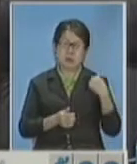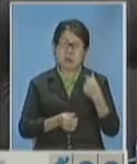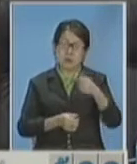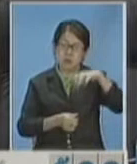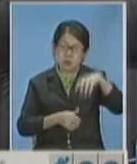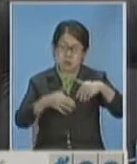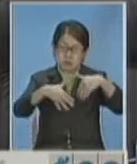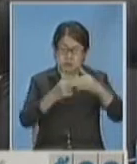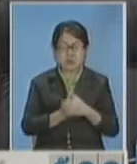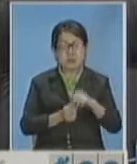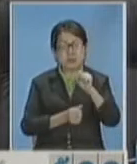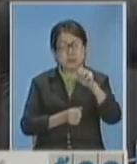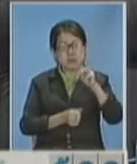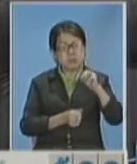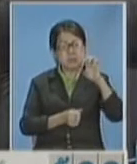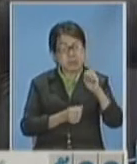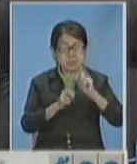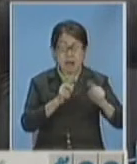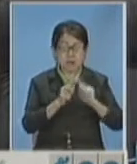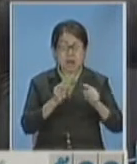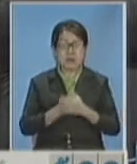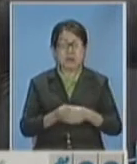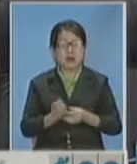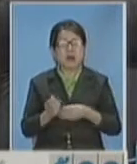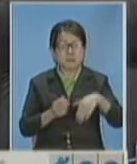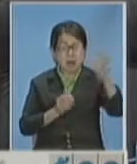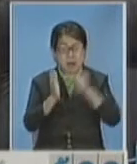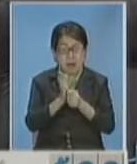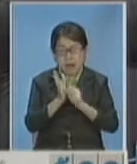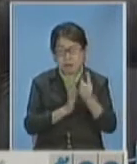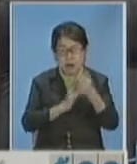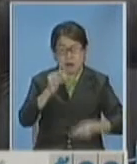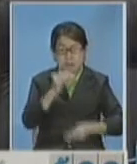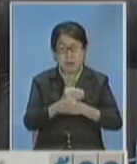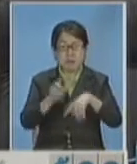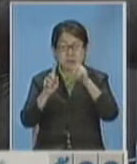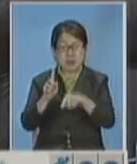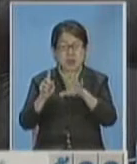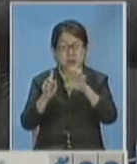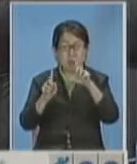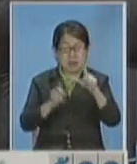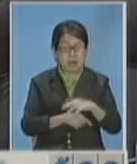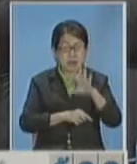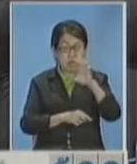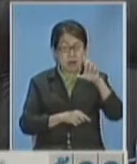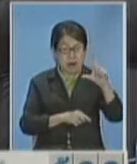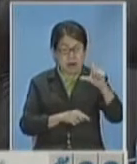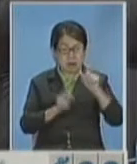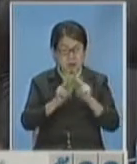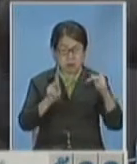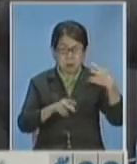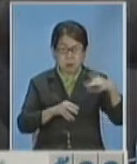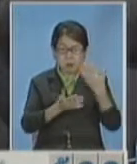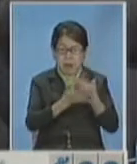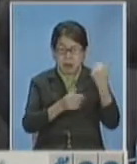น SMEแปรยติกลับมาอีก 1,500 ล้านค่ะ500ล้านแรกกันมาที่การก็เห็นแล้วว่ามันมากแล้ว